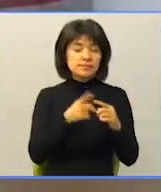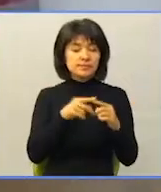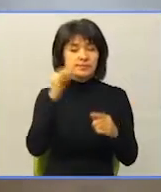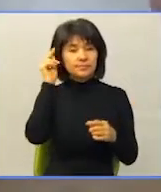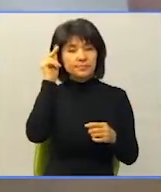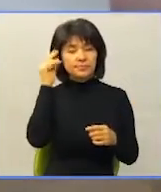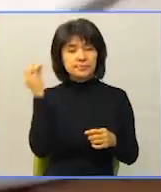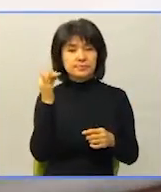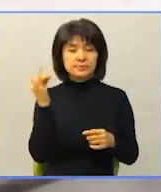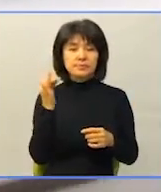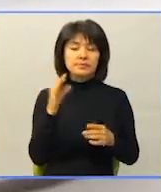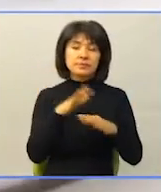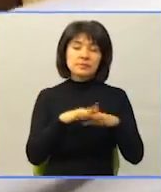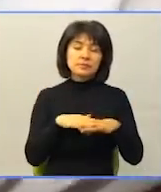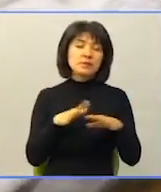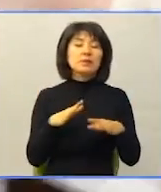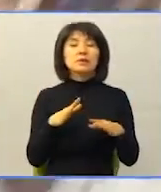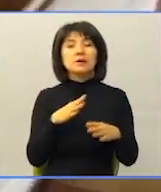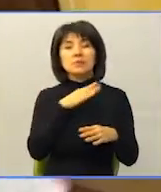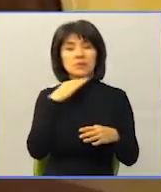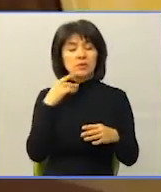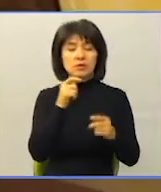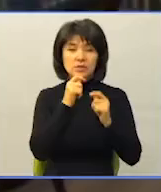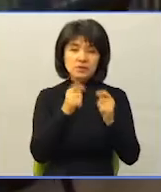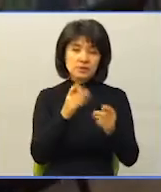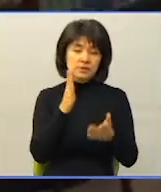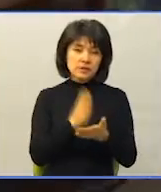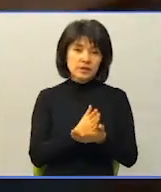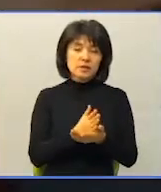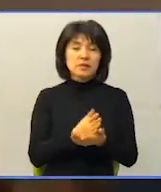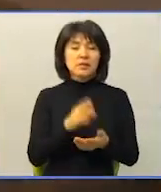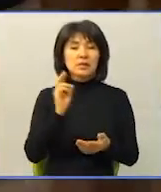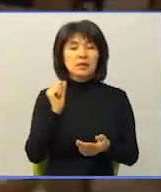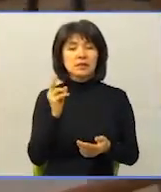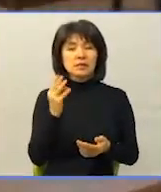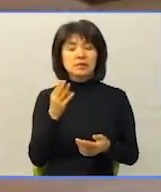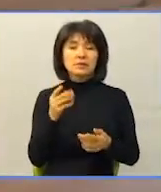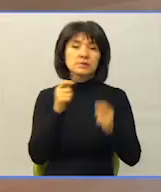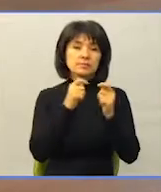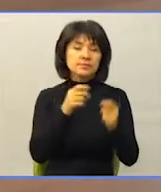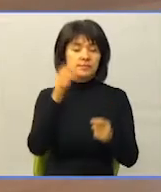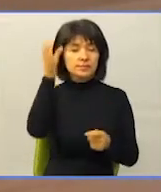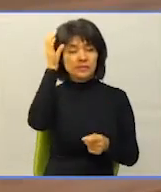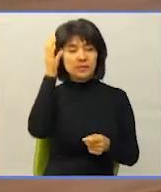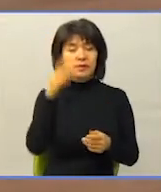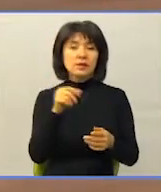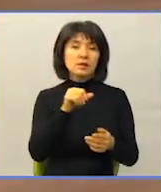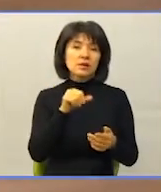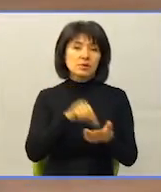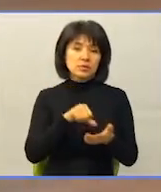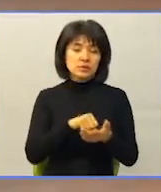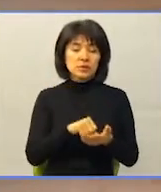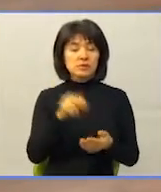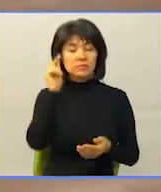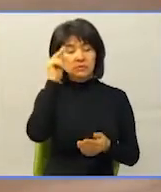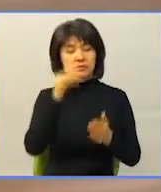қызығушылық танытады. Мәселен, математика бағытында көптеген сертификаттары бар. Ақшта президенттік білім беру бағдарламасына қатысып, оқу үлгерімінде